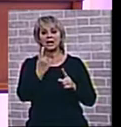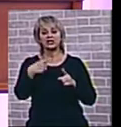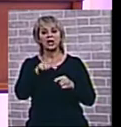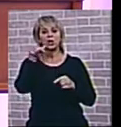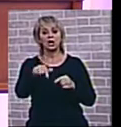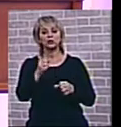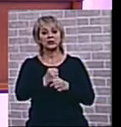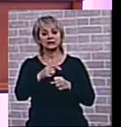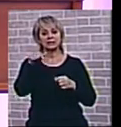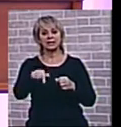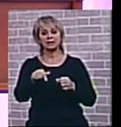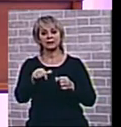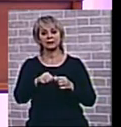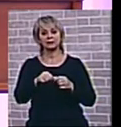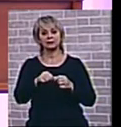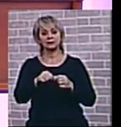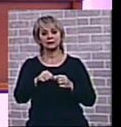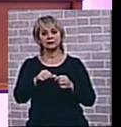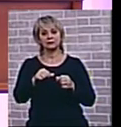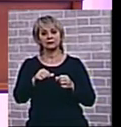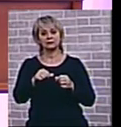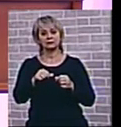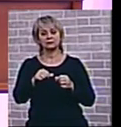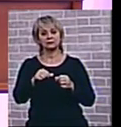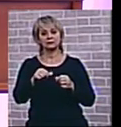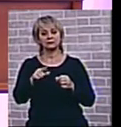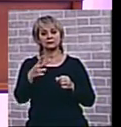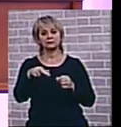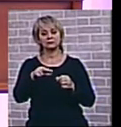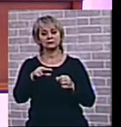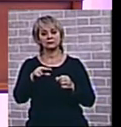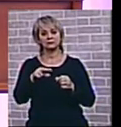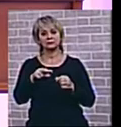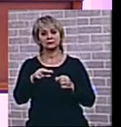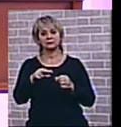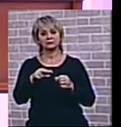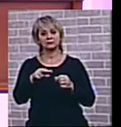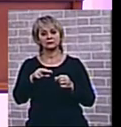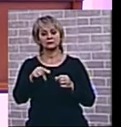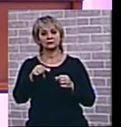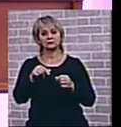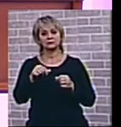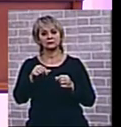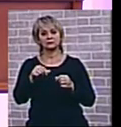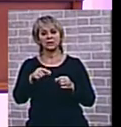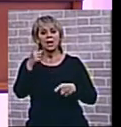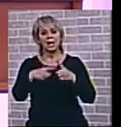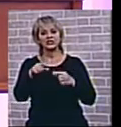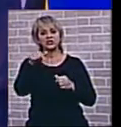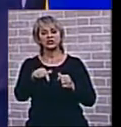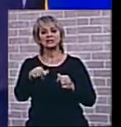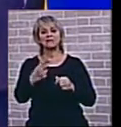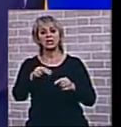более 300 операций новорожденным детям, находящимся в критическом состоянии. Это большое достижение и отечественного